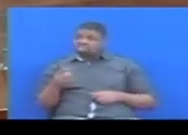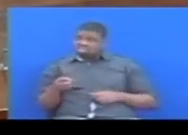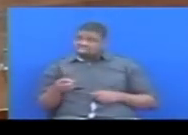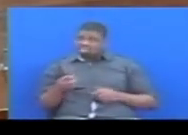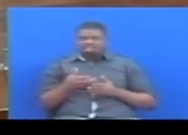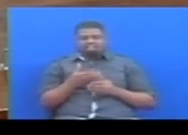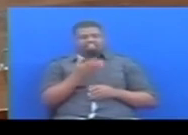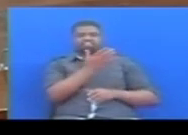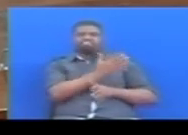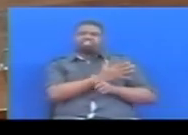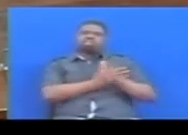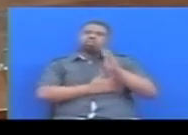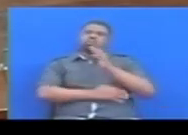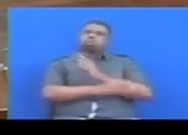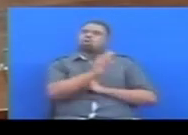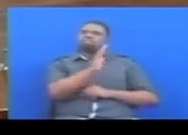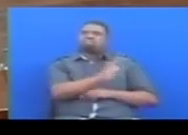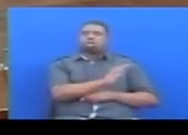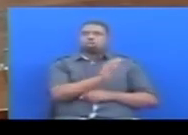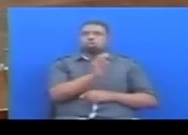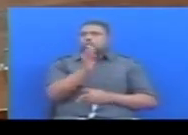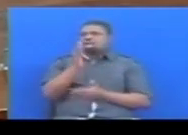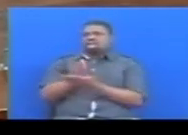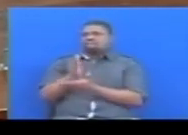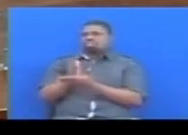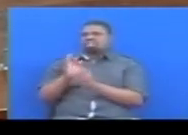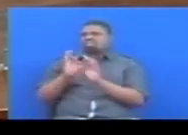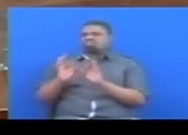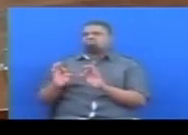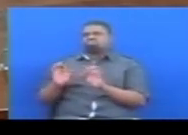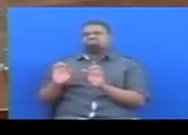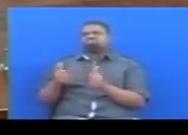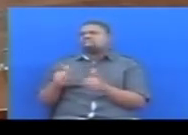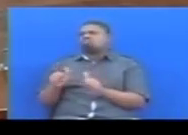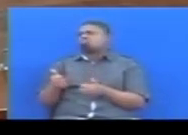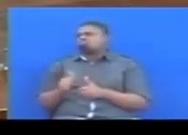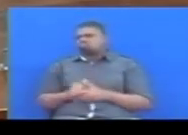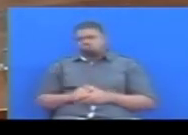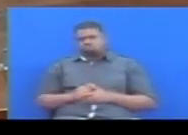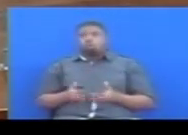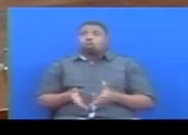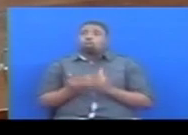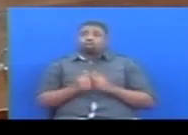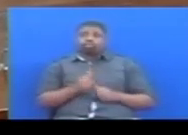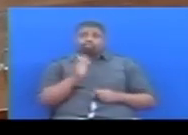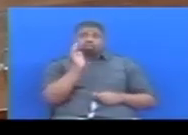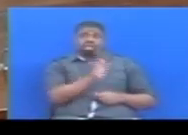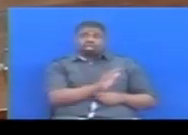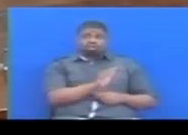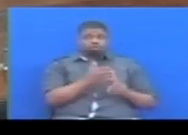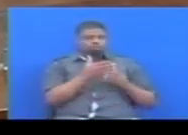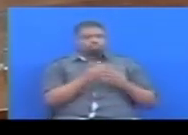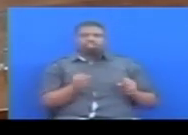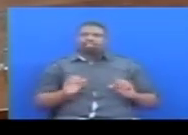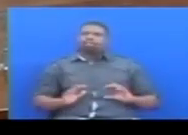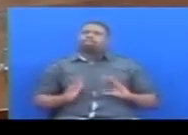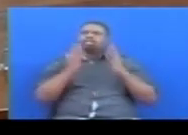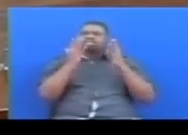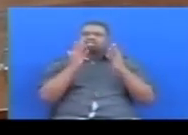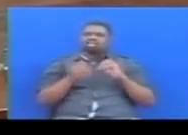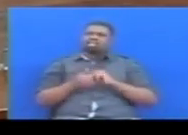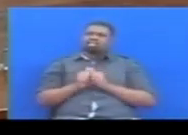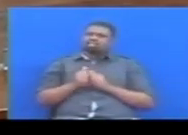viungo vyao vinakuwa havijakamilika vizuri ama havijakomaa vizuri, na uwezekano wao kupoteza maisha kwa shida za